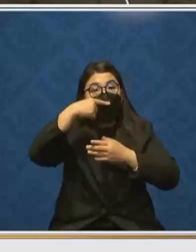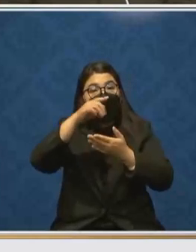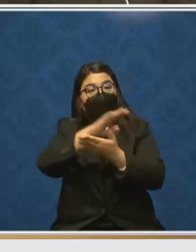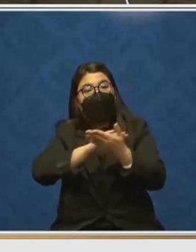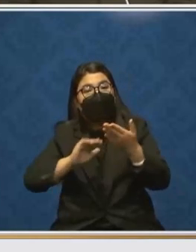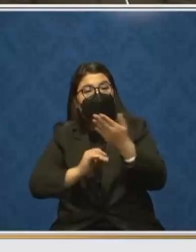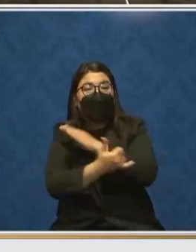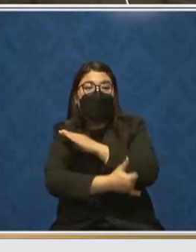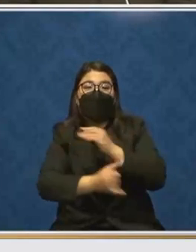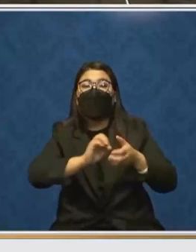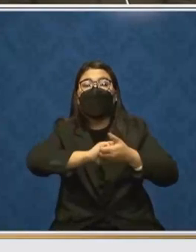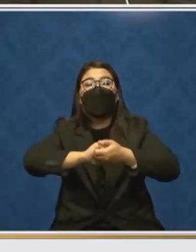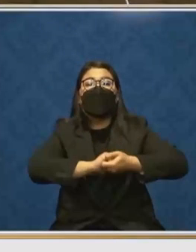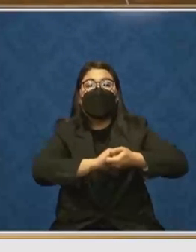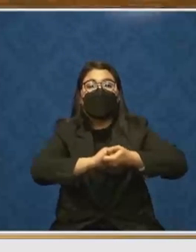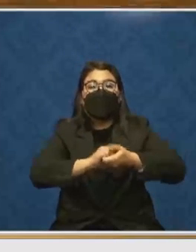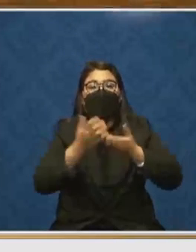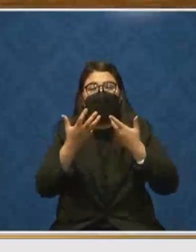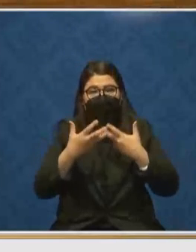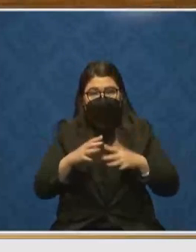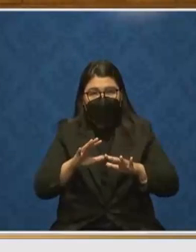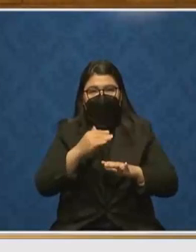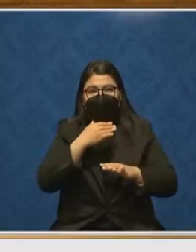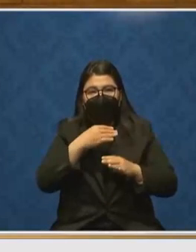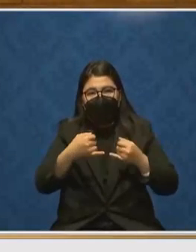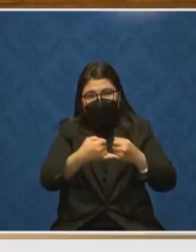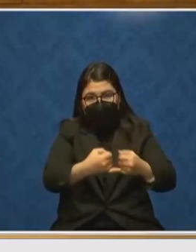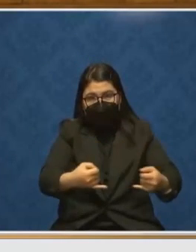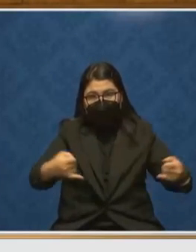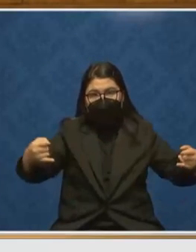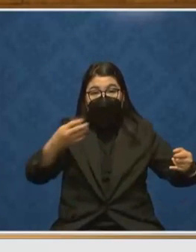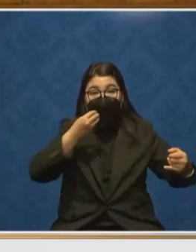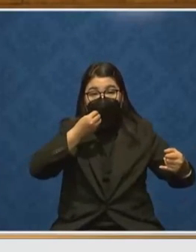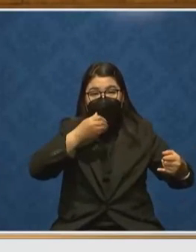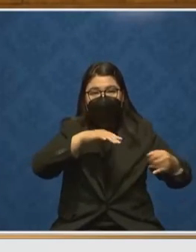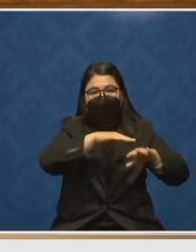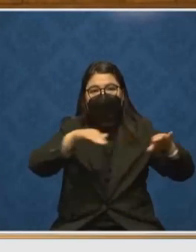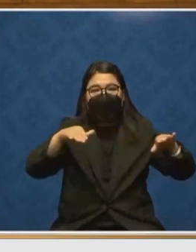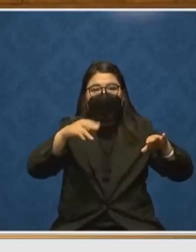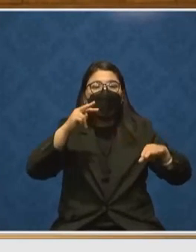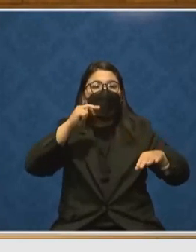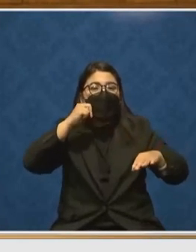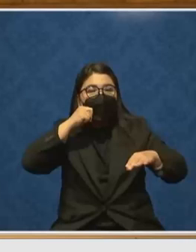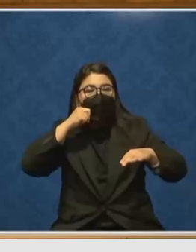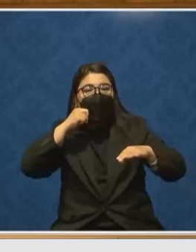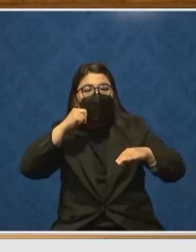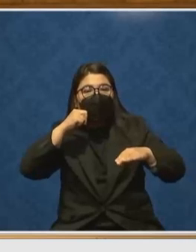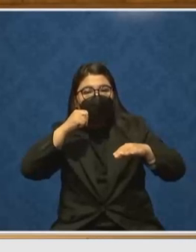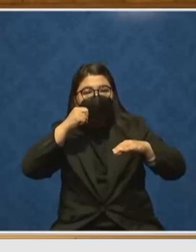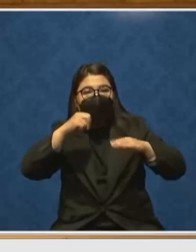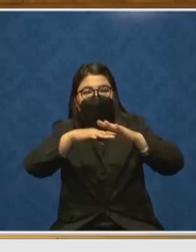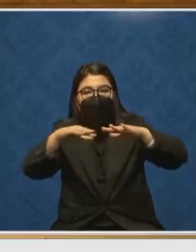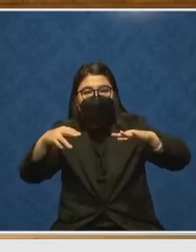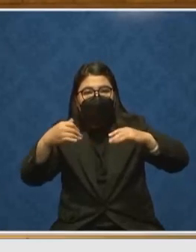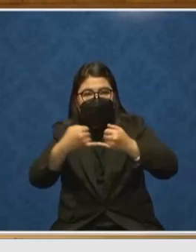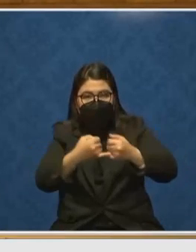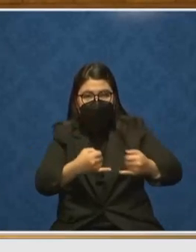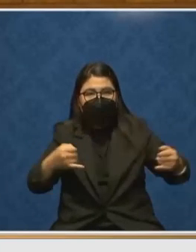ทศในส่วนของภาคพื้นดินเคเบิลใต้น้ำและระบบดาวเทียมสำหรับการเชื่อมโยงกับประเทศเพื่อนบ้าน